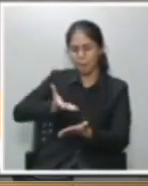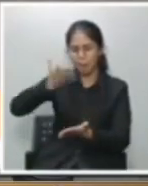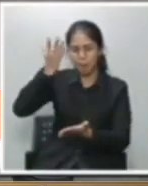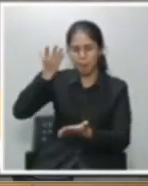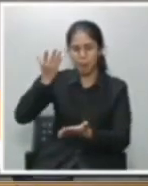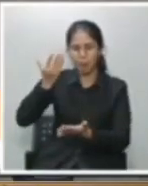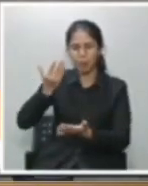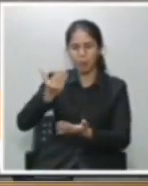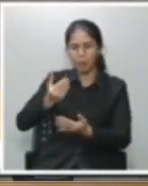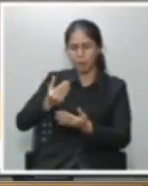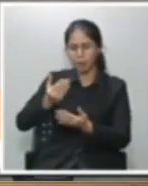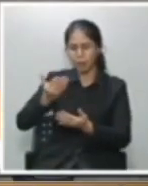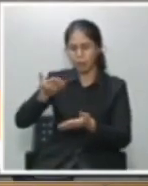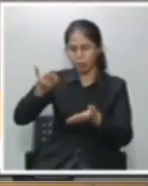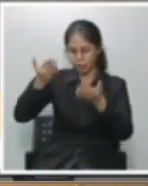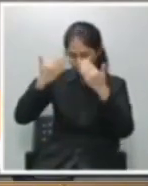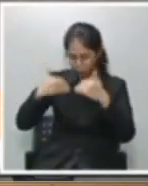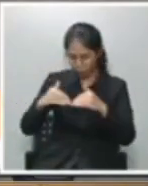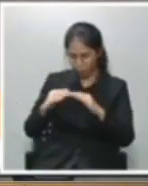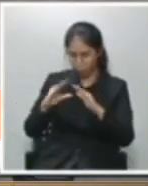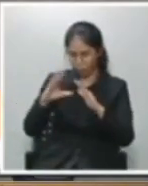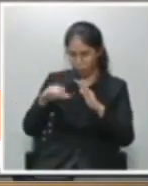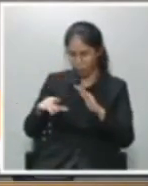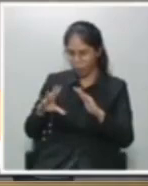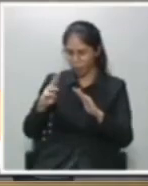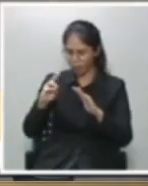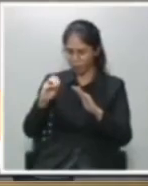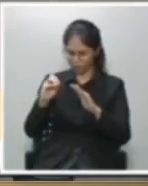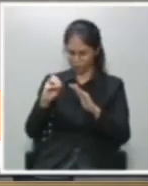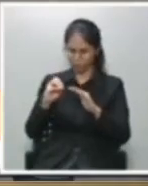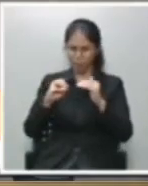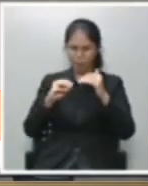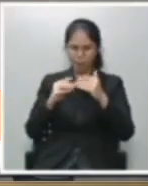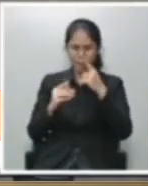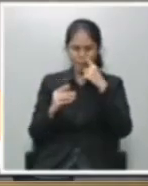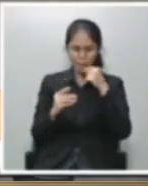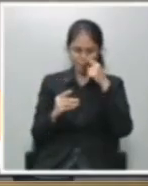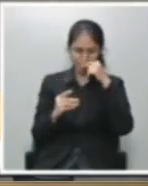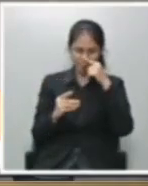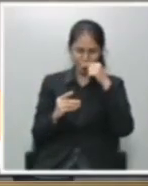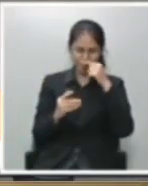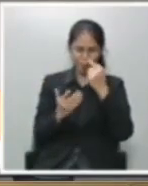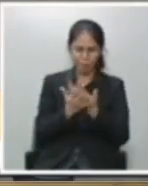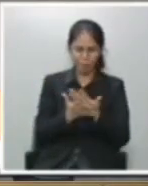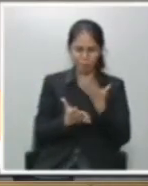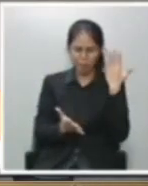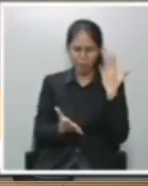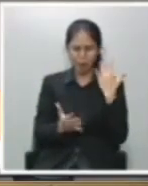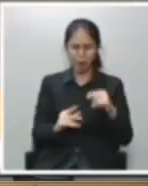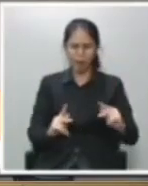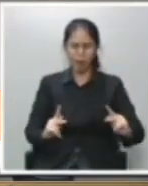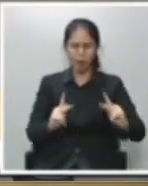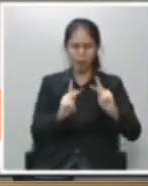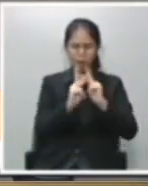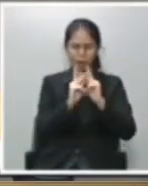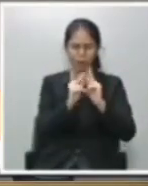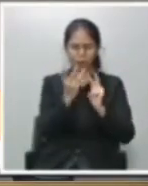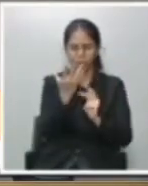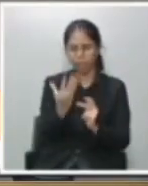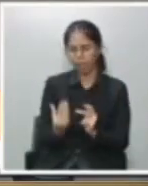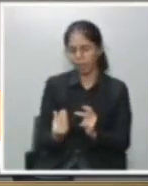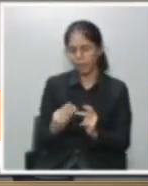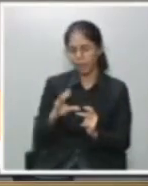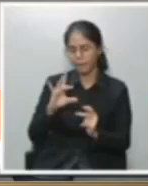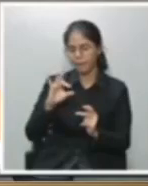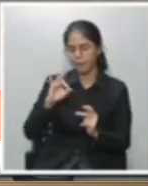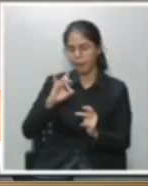ที่แพงที่สุดลดลงมา60บาทองค์กรผลิตยาสูบเนี่ยได้กำไรปีหนึ่ง 8,000 ล้านเหลือ800ล้านทำลาย